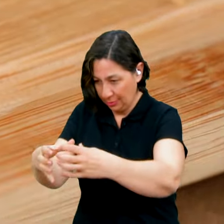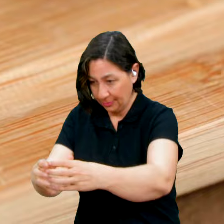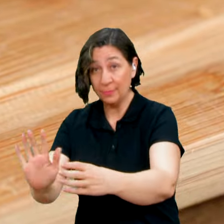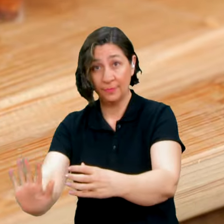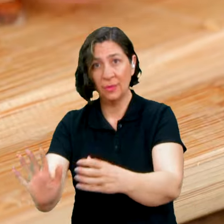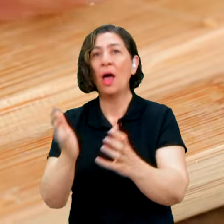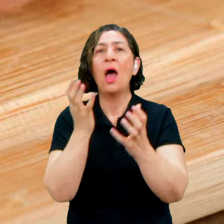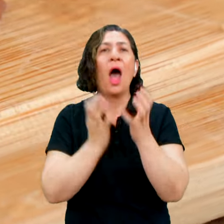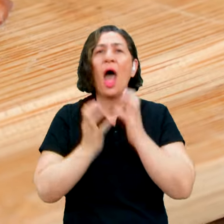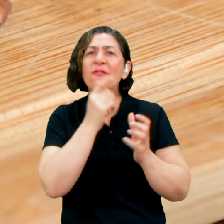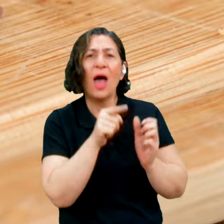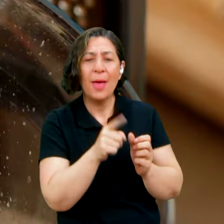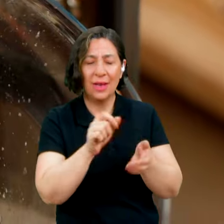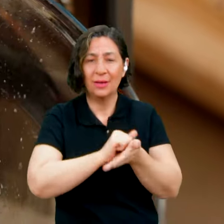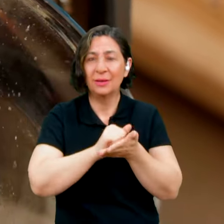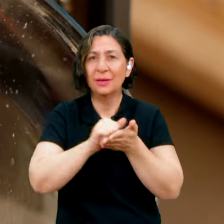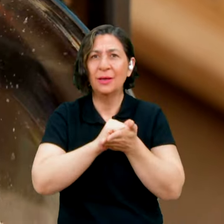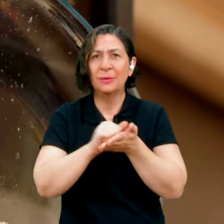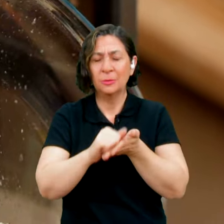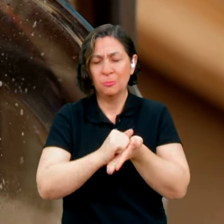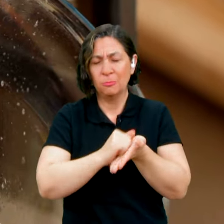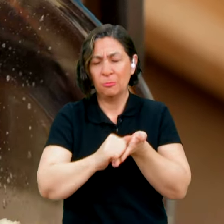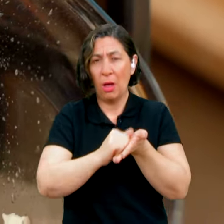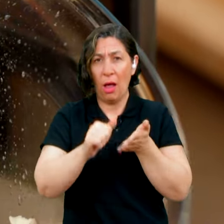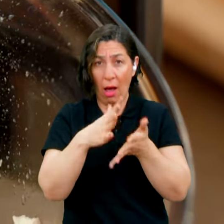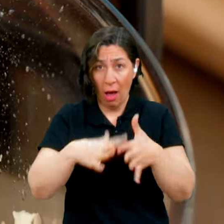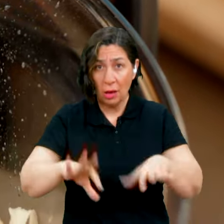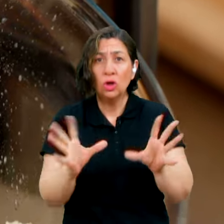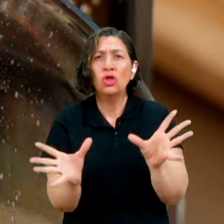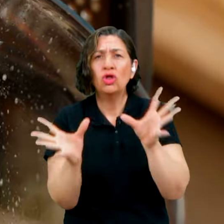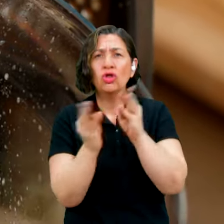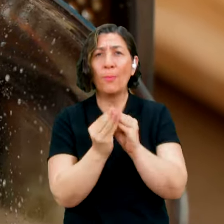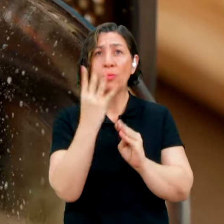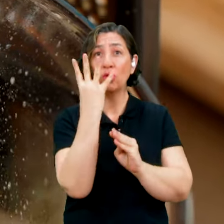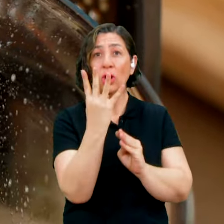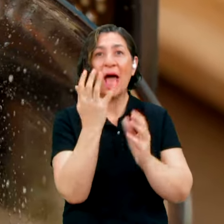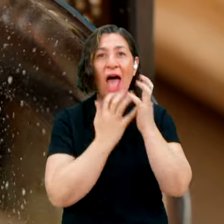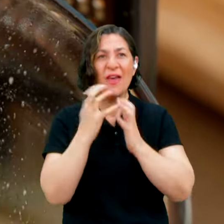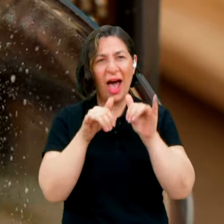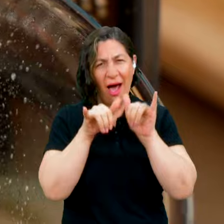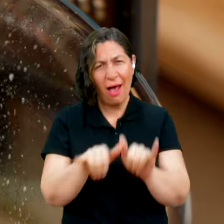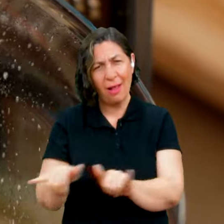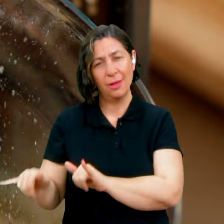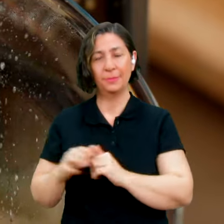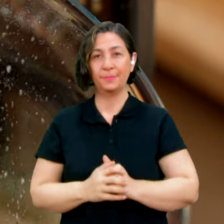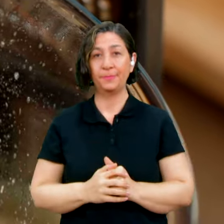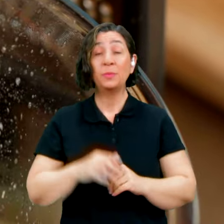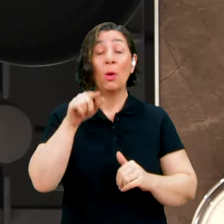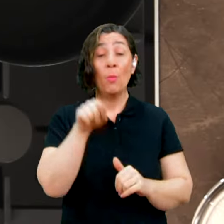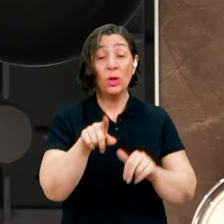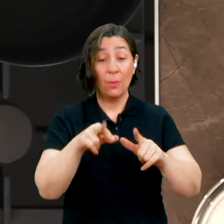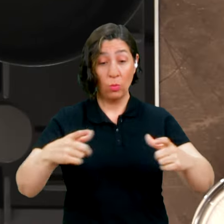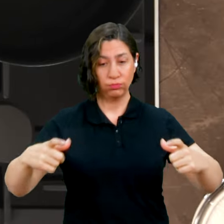burada biriktirdim. Ayvayı da bir rende ile kalın ağzını kullanarak rendeledim. Toplam 4 adet ayva için bu işlemi